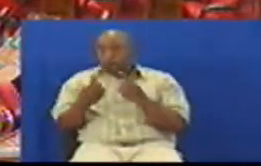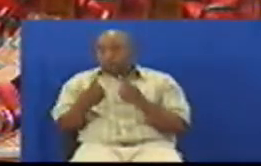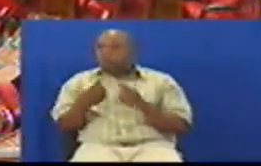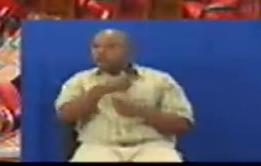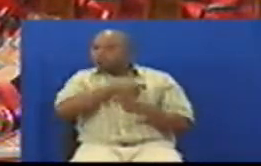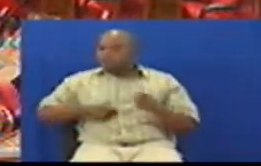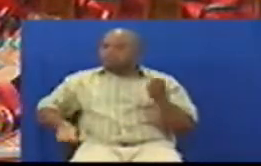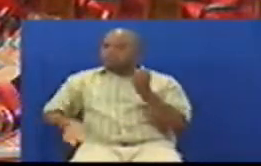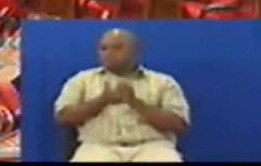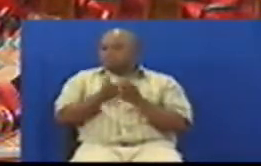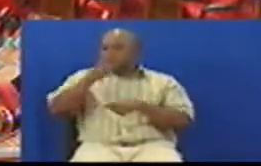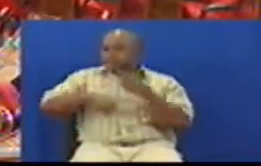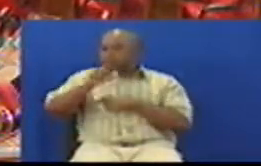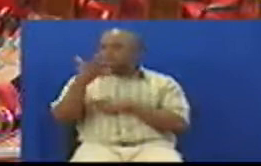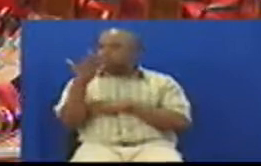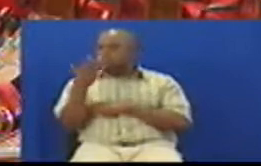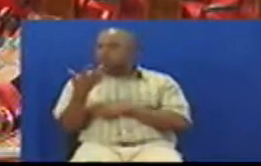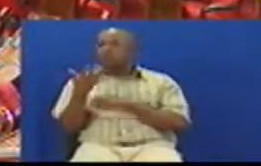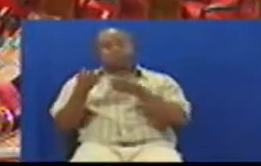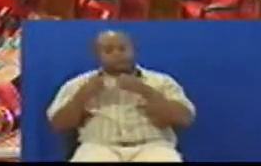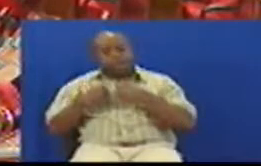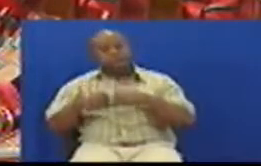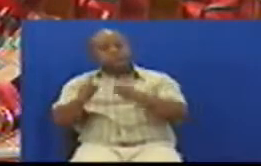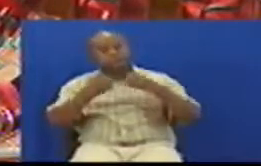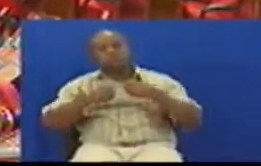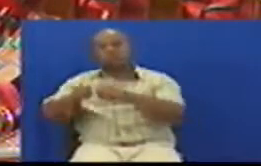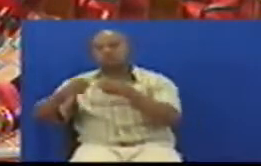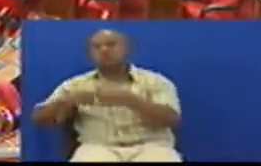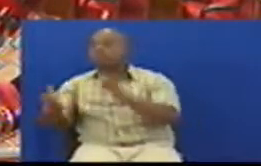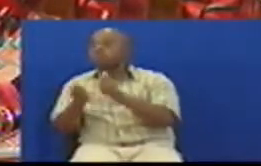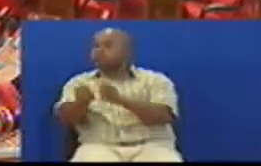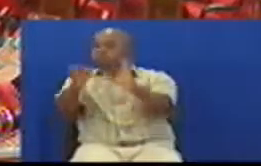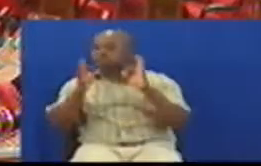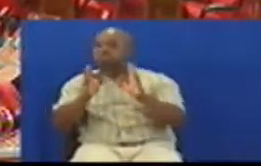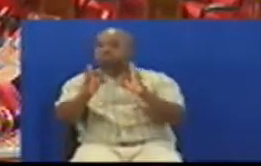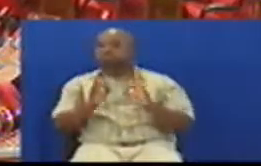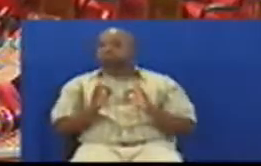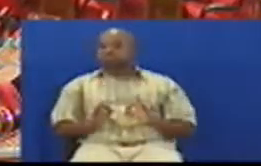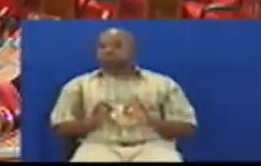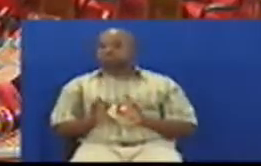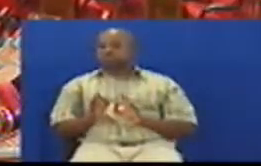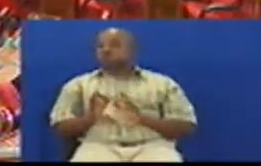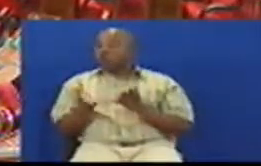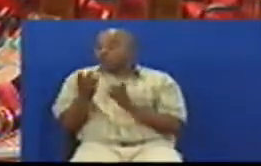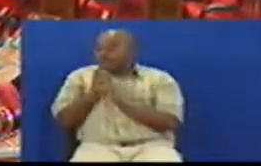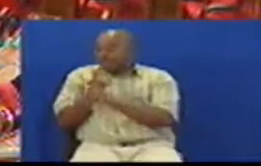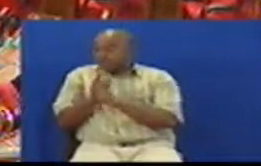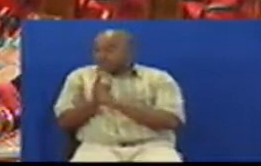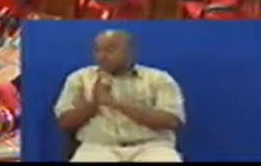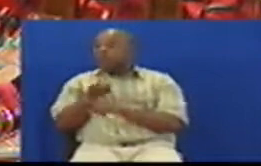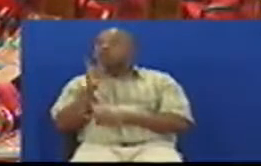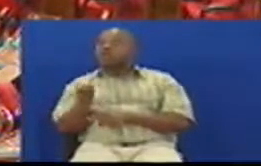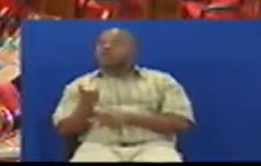hii mitano imekuwa ni ya utekelezaji wa yale yote yaliyoainishwa katika ilani ya